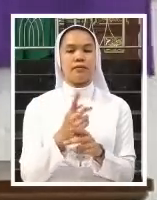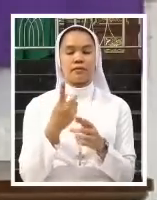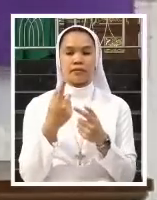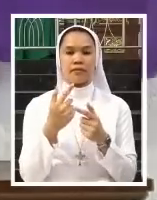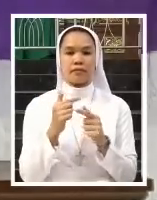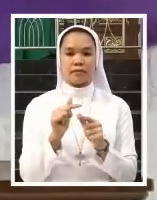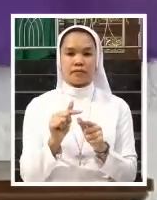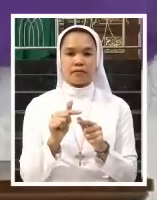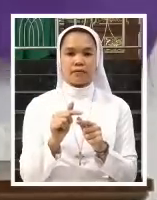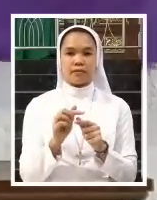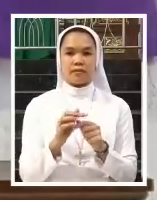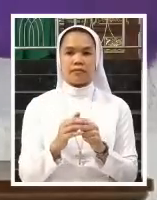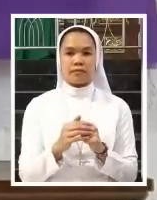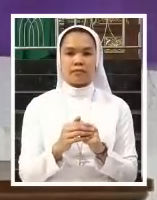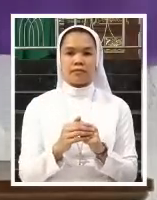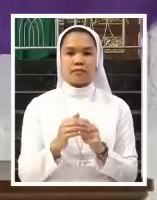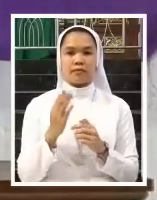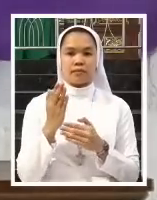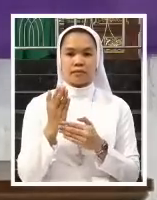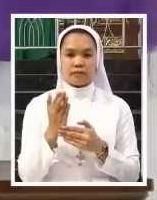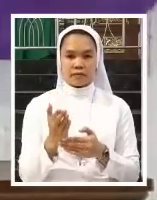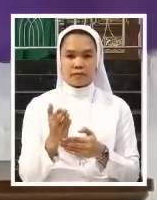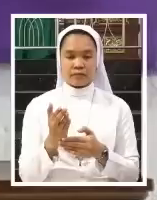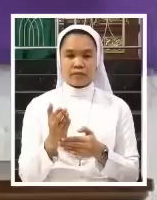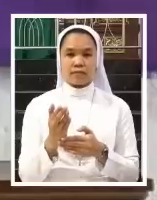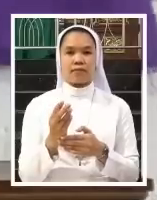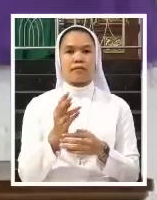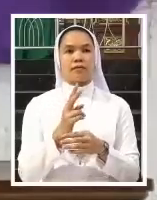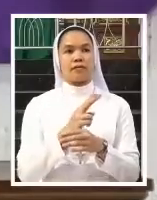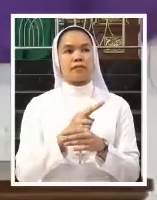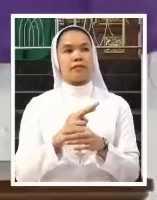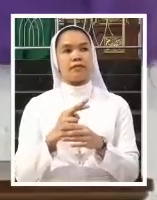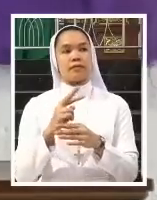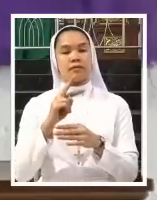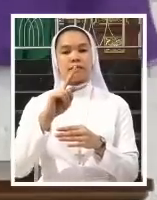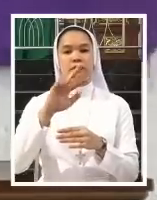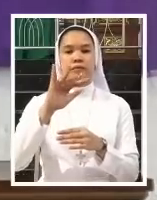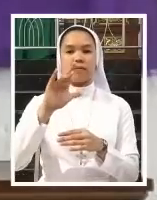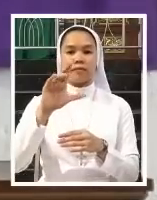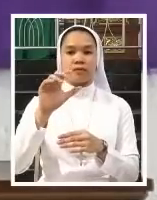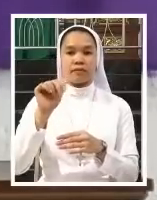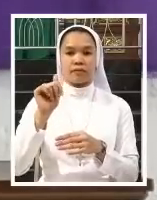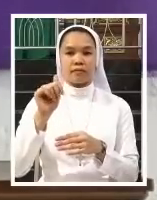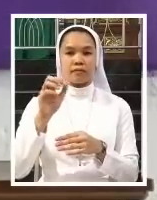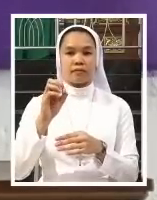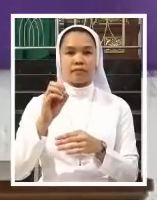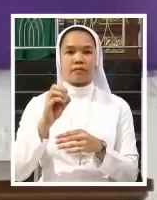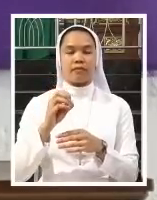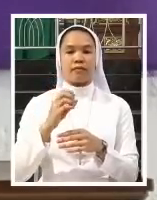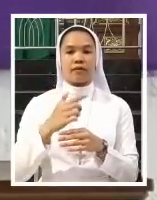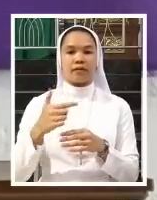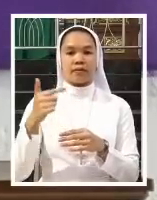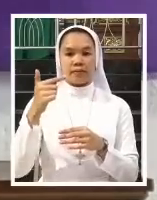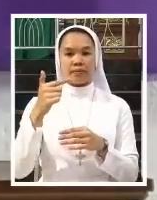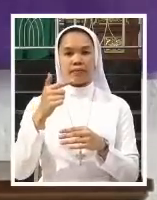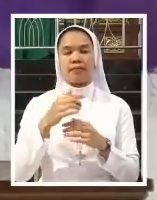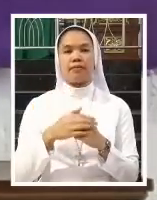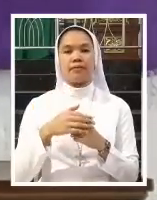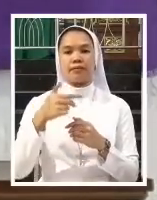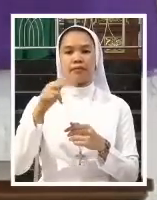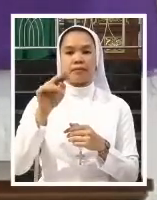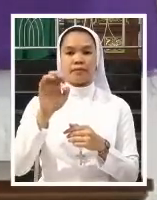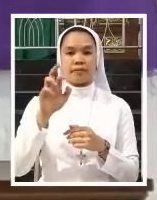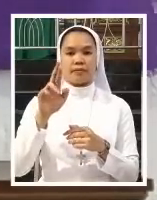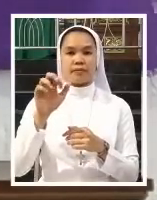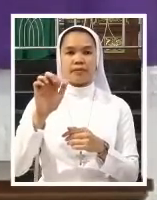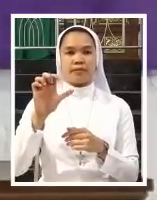sa pagsimbag, iyo ang mga vikaryo foranyo, asin vikaryo general. matindog